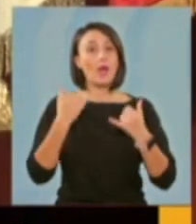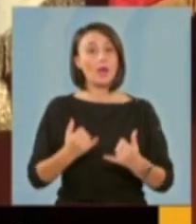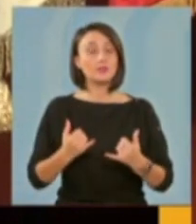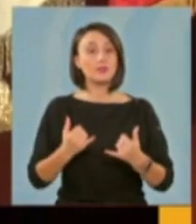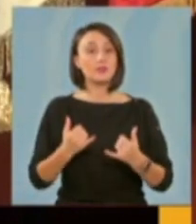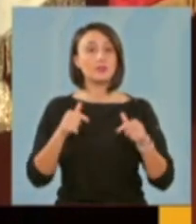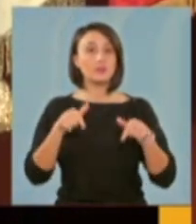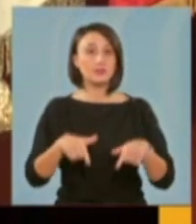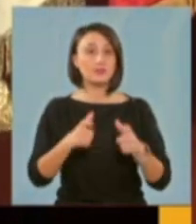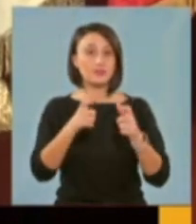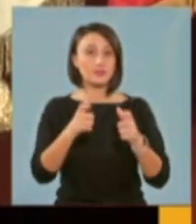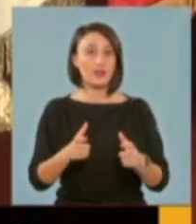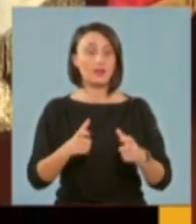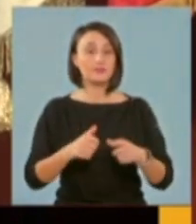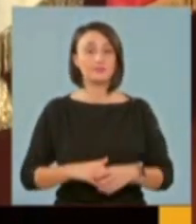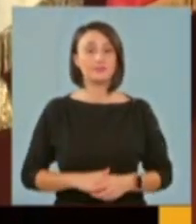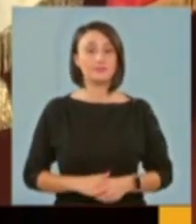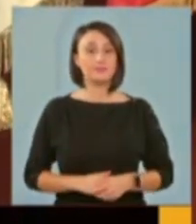aici în sală.